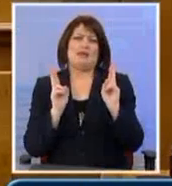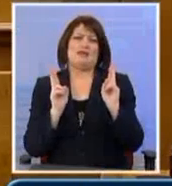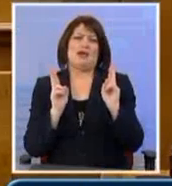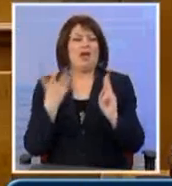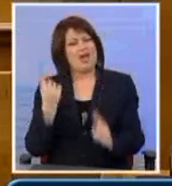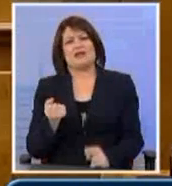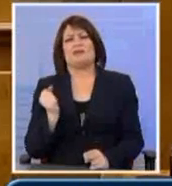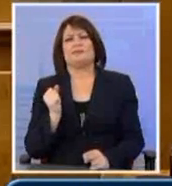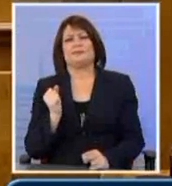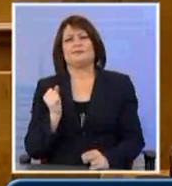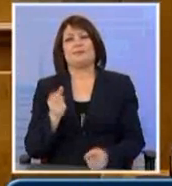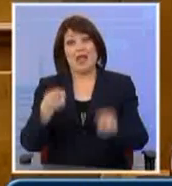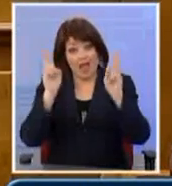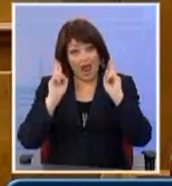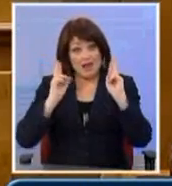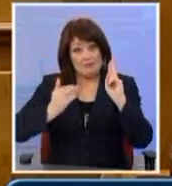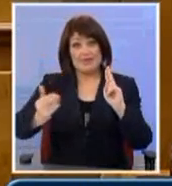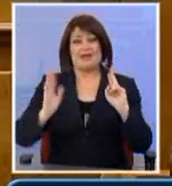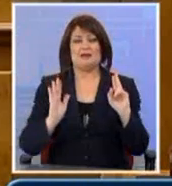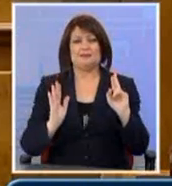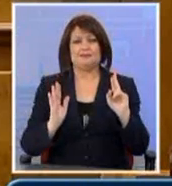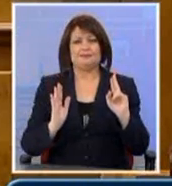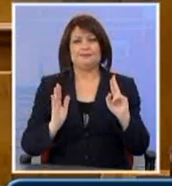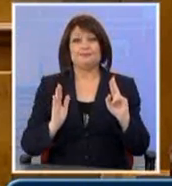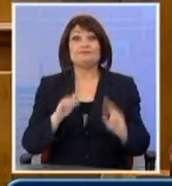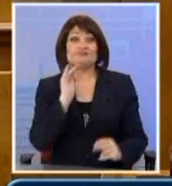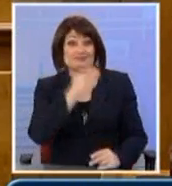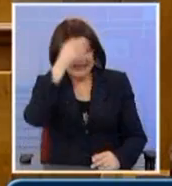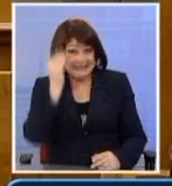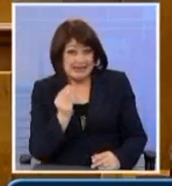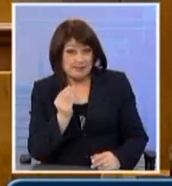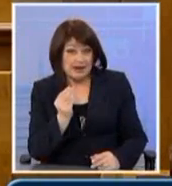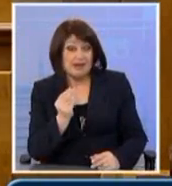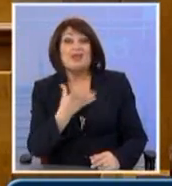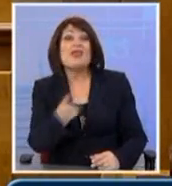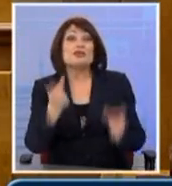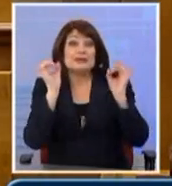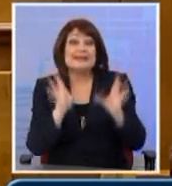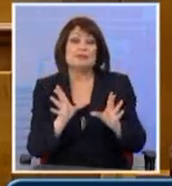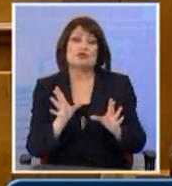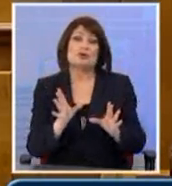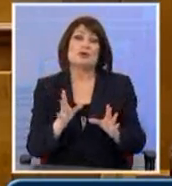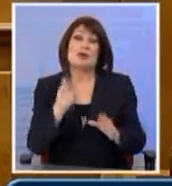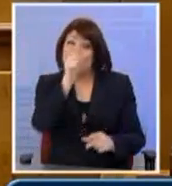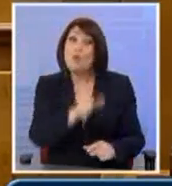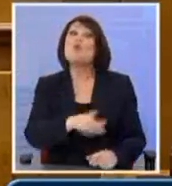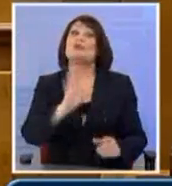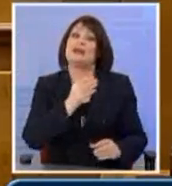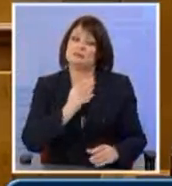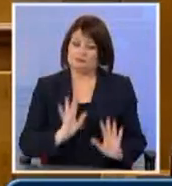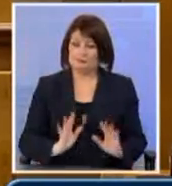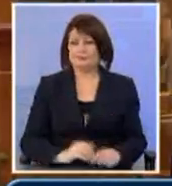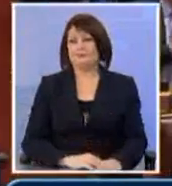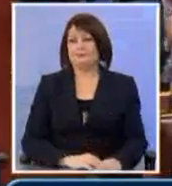ένα δικαίωμα στην αισιοδοξία. Αυτό, κύριε Τσίπρα, δεν θα του το στερήσει κανείς. Πρωτίστως εσείς.